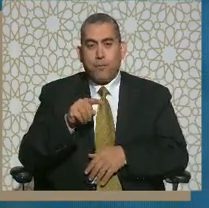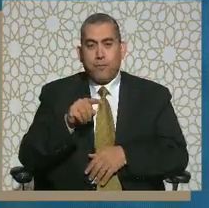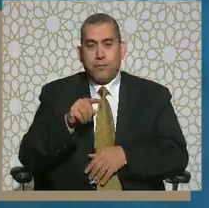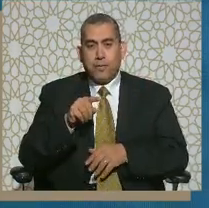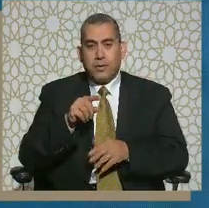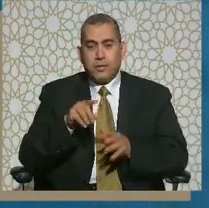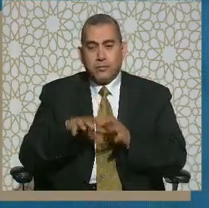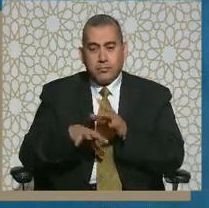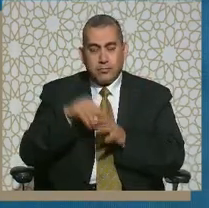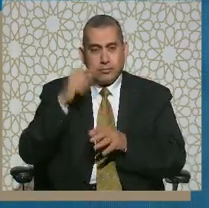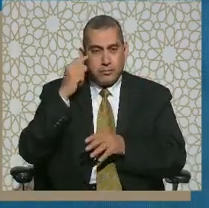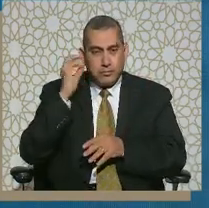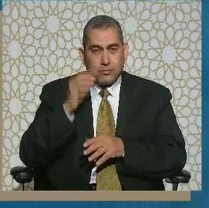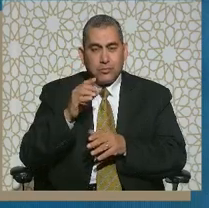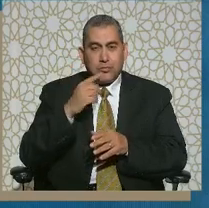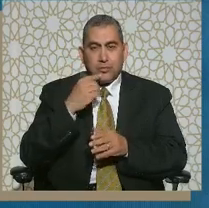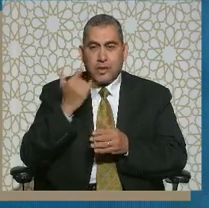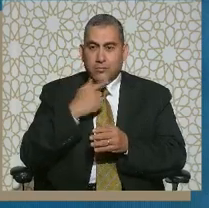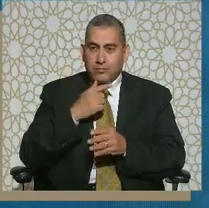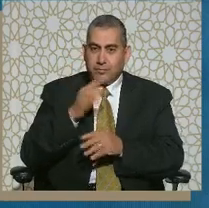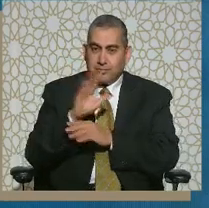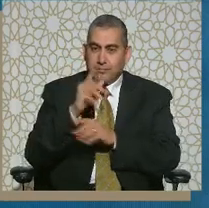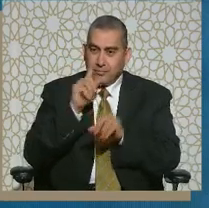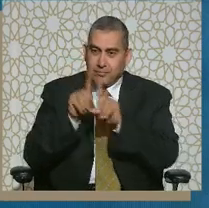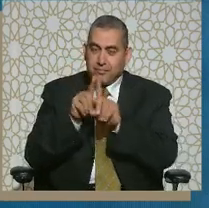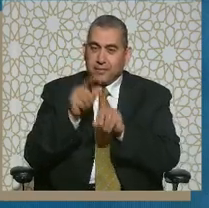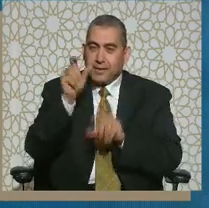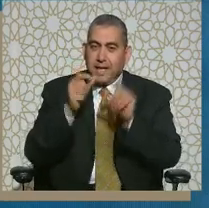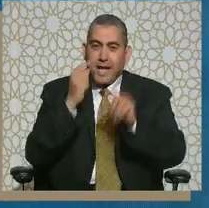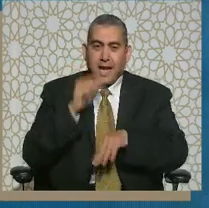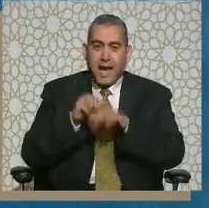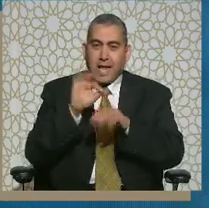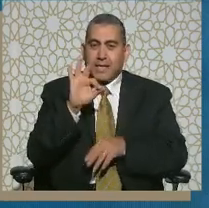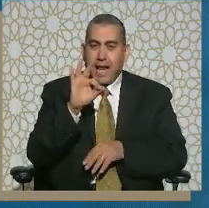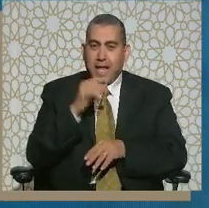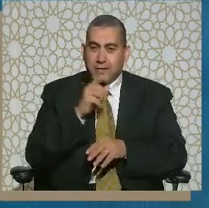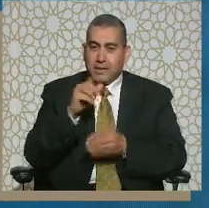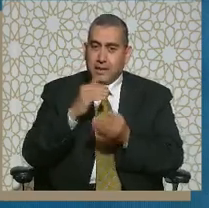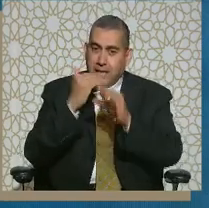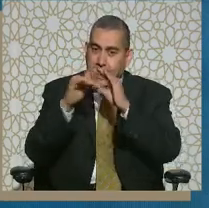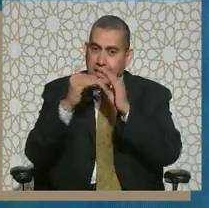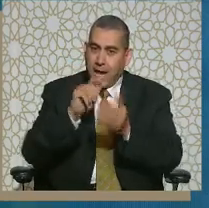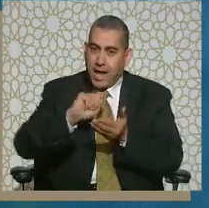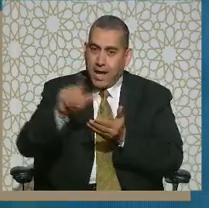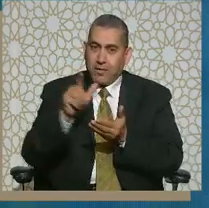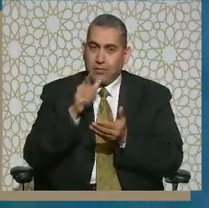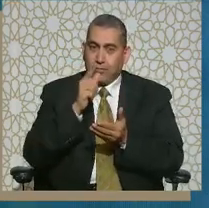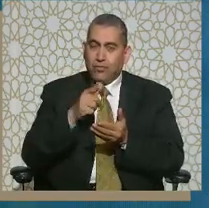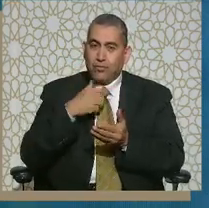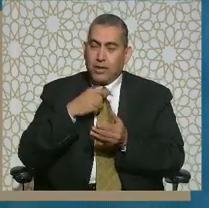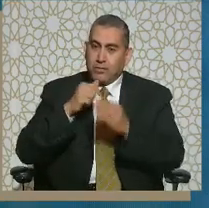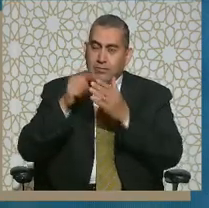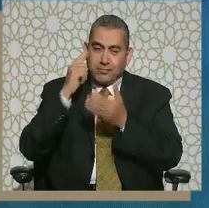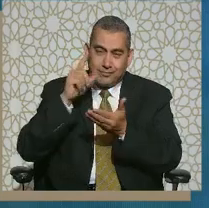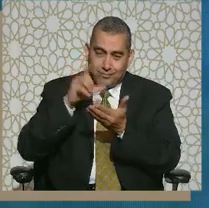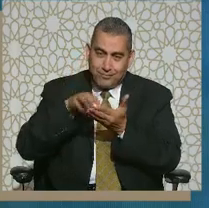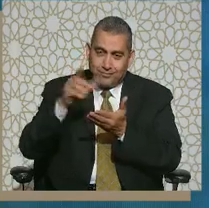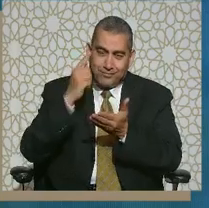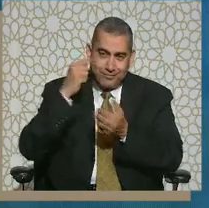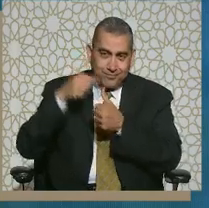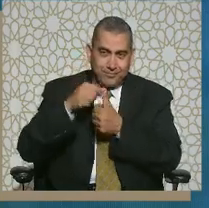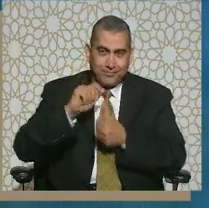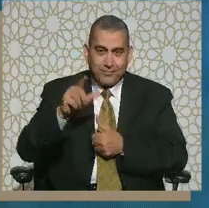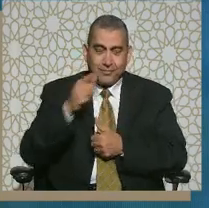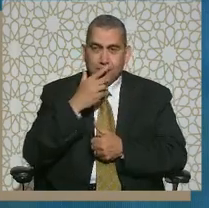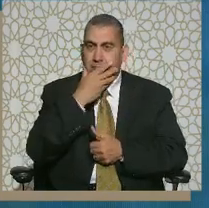انت تكون سبب انس ثلاثه من الناس تبعت لهم رساله تبعت لهم ذكرى تبعت لهم